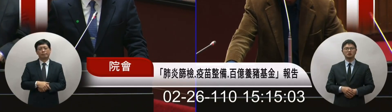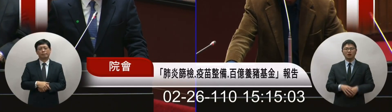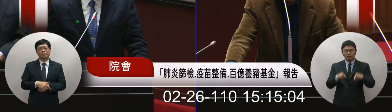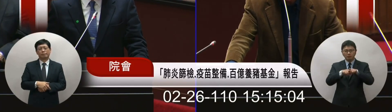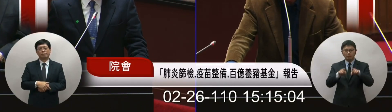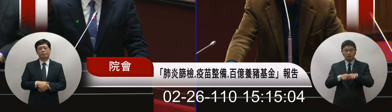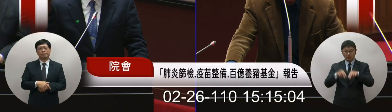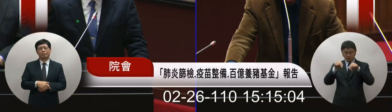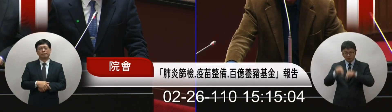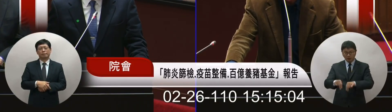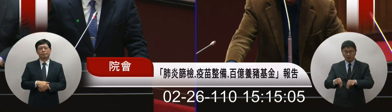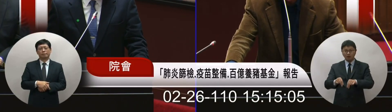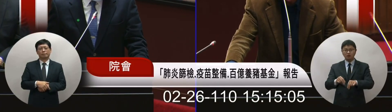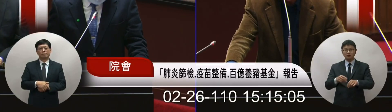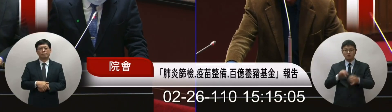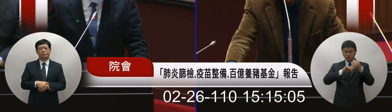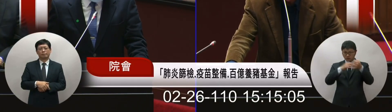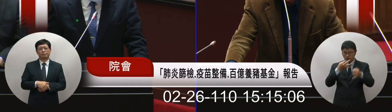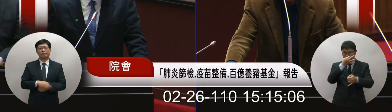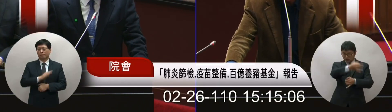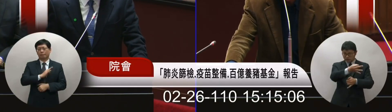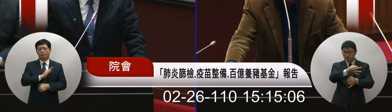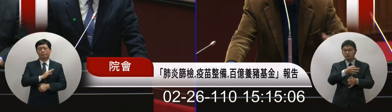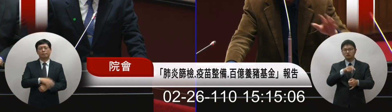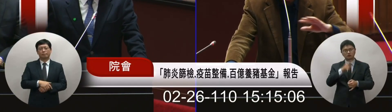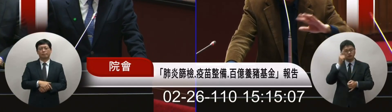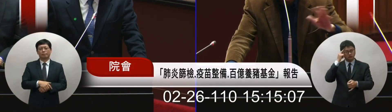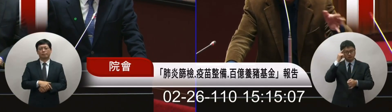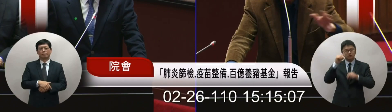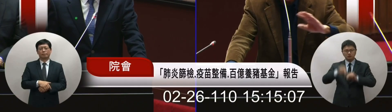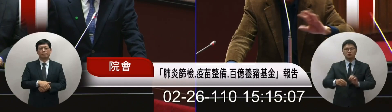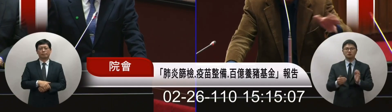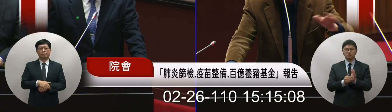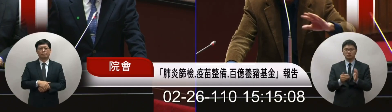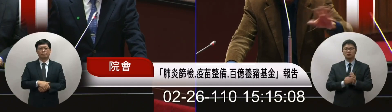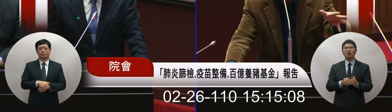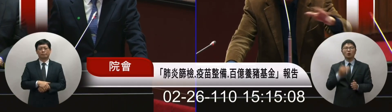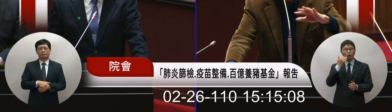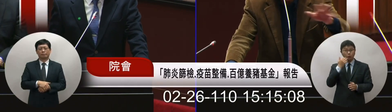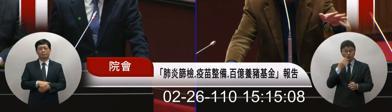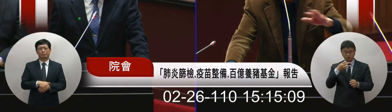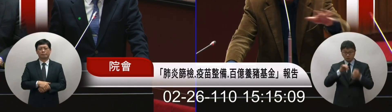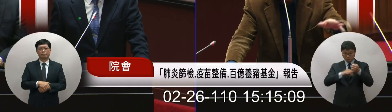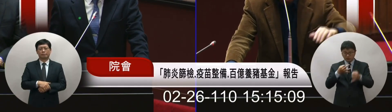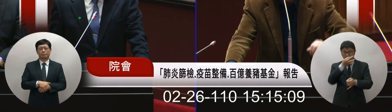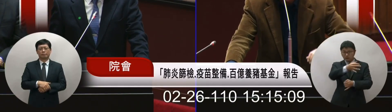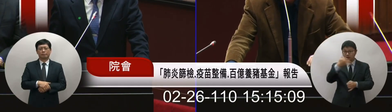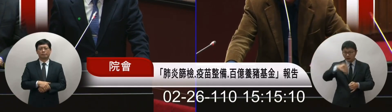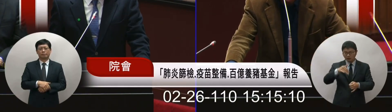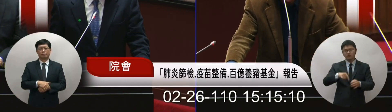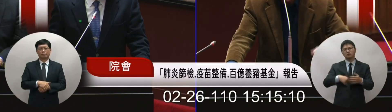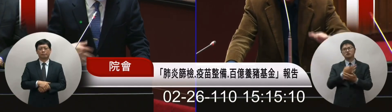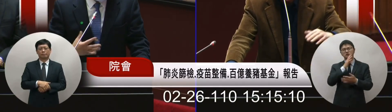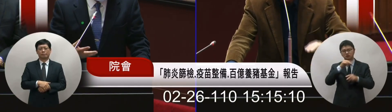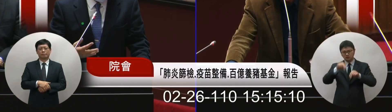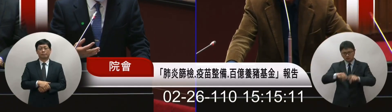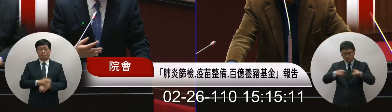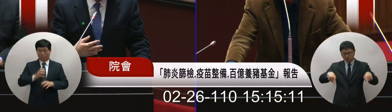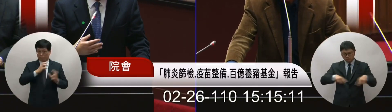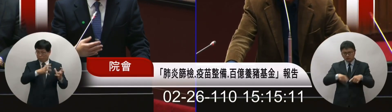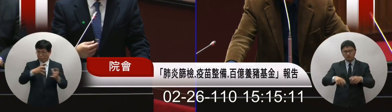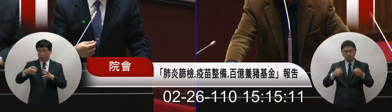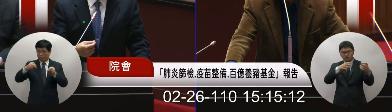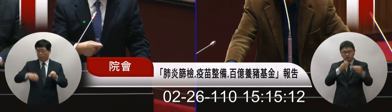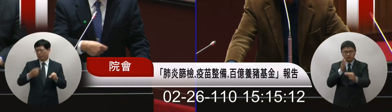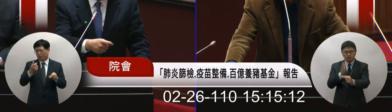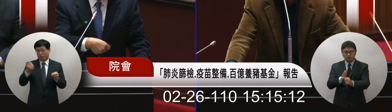付了定金才真正完成签约， 当然没有。 其他都是在 negotiation 啦，他那个签约的内容嘛。 不，国际的合约